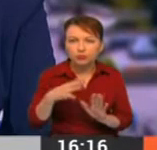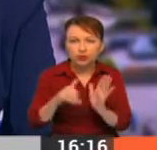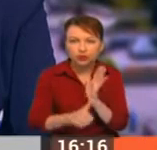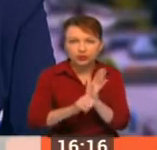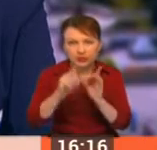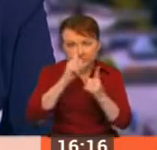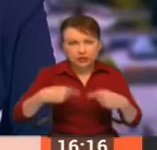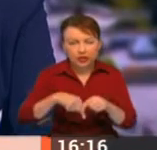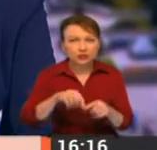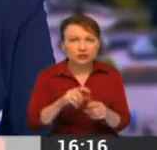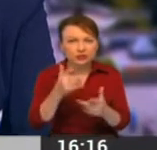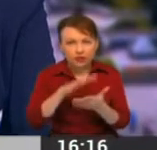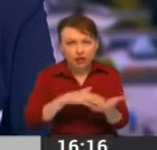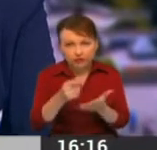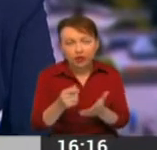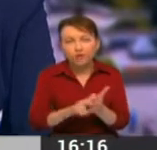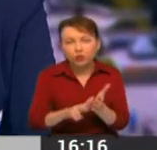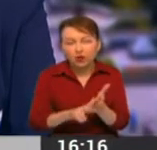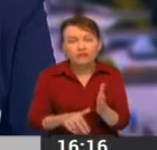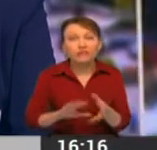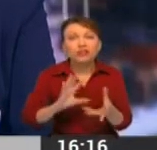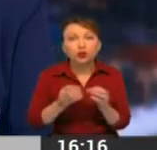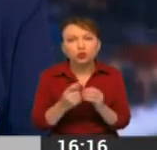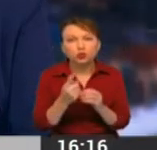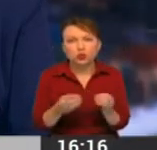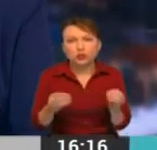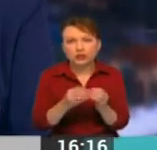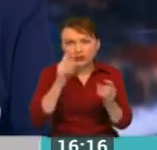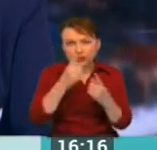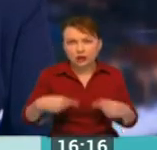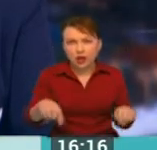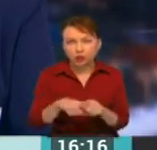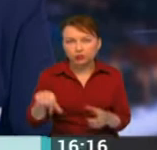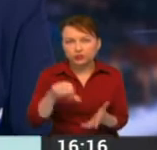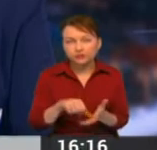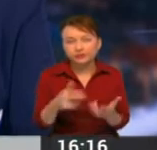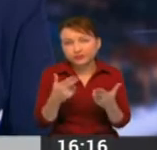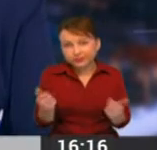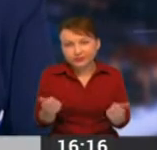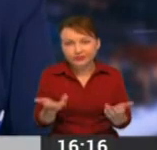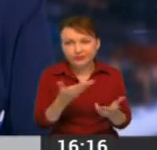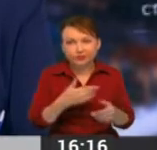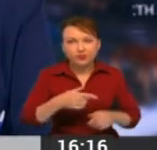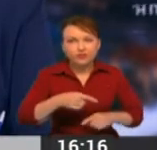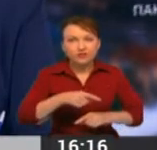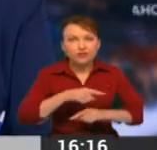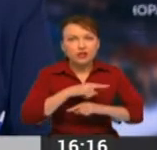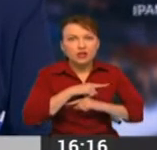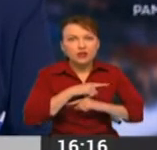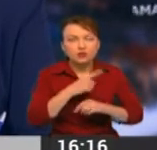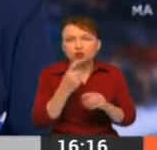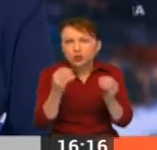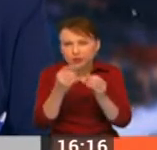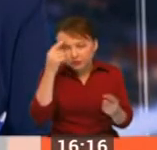стран заявлено, потом 80, и в итоге участвовало уже 110. И, конечно, то, что мы стали финалистами в числе 110